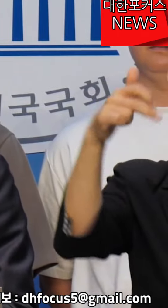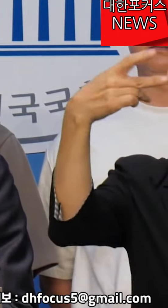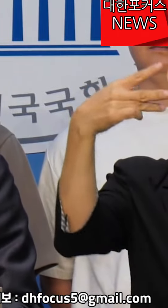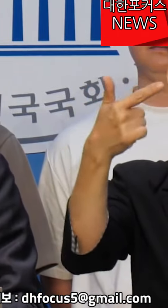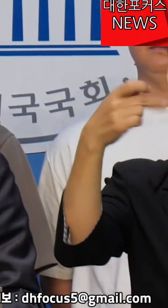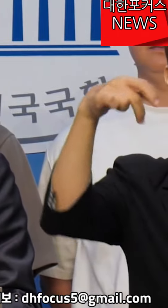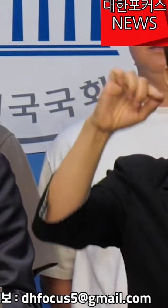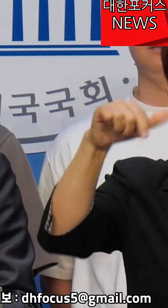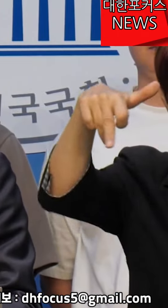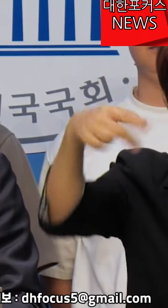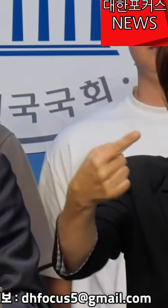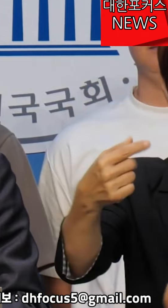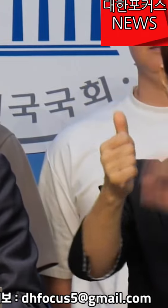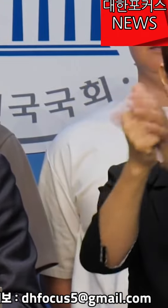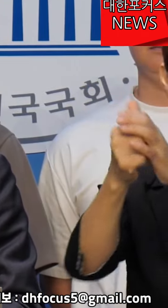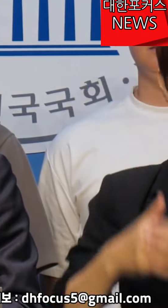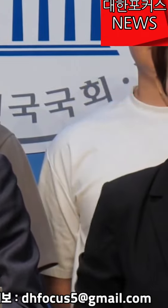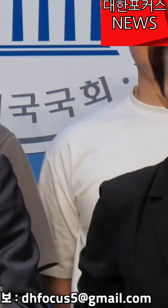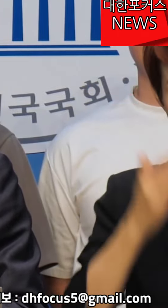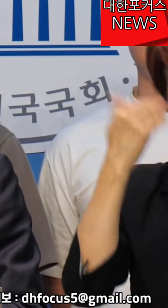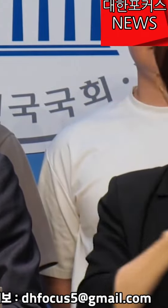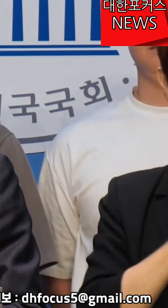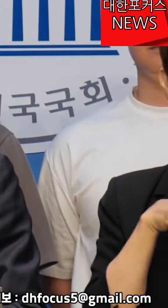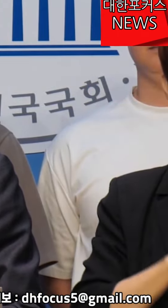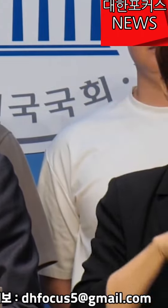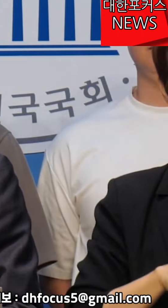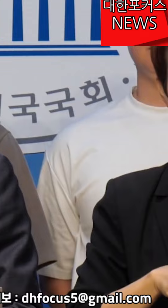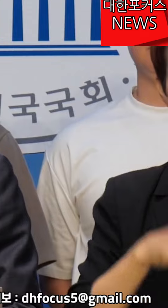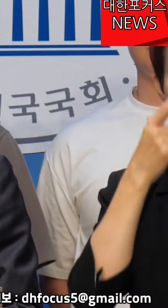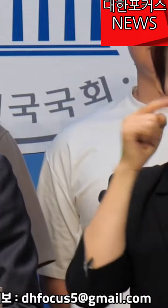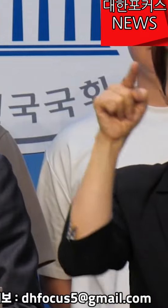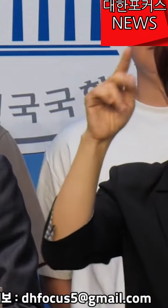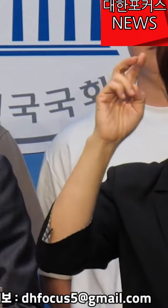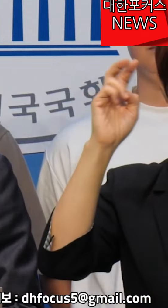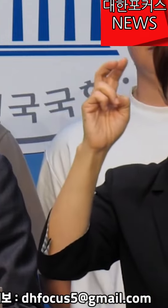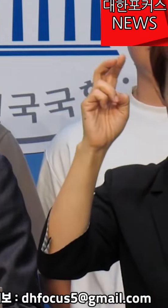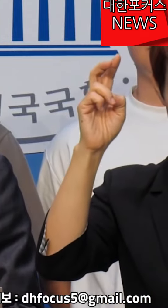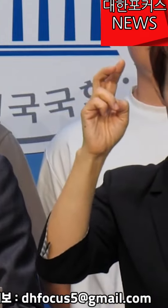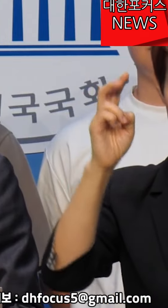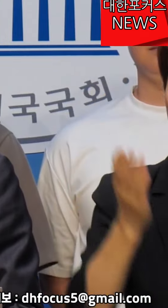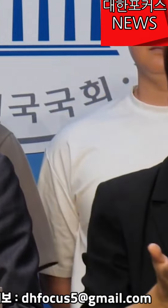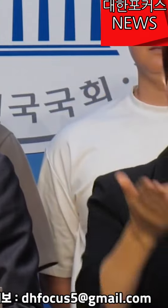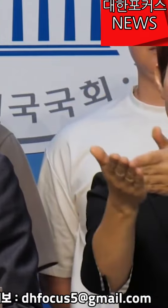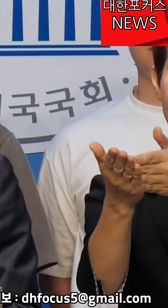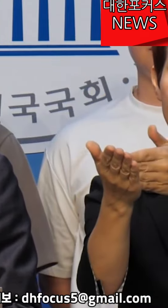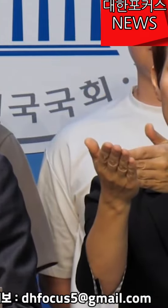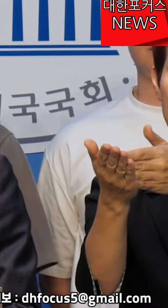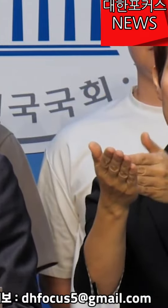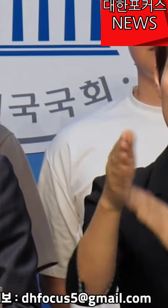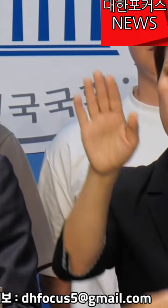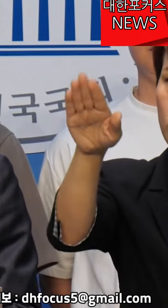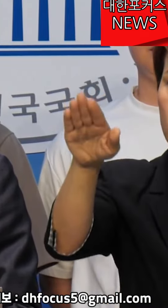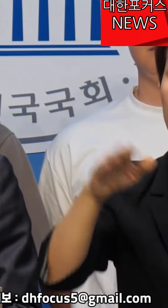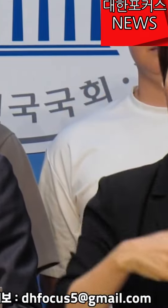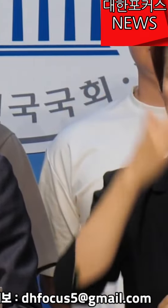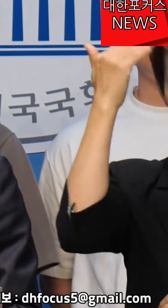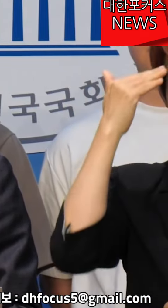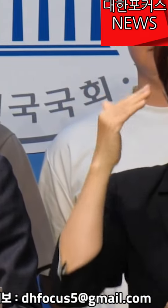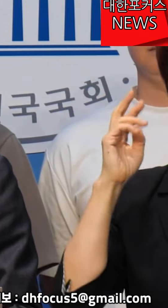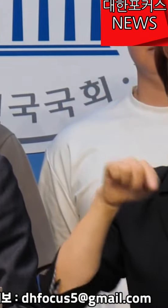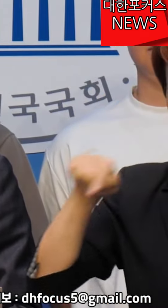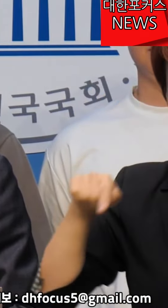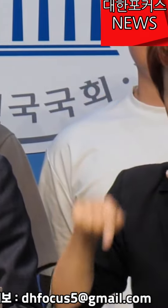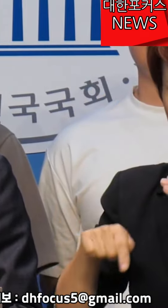책임져야 합니다. 대한민국 국회의원으로서 일본 니토덴코에 촉구합니다. 니토덴코는 한국 옵티칼